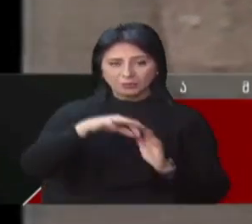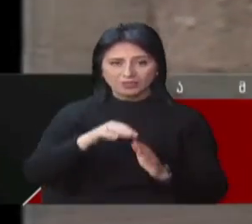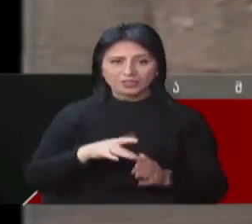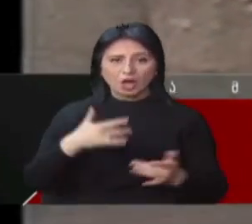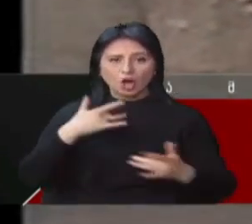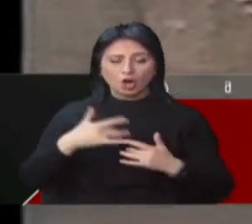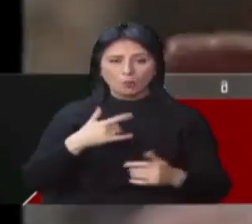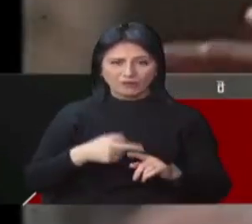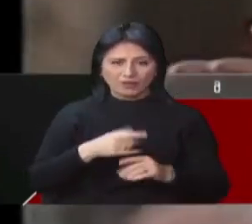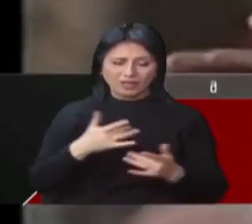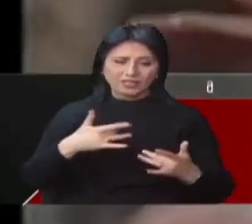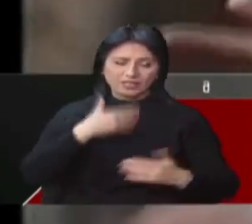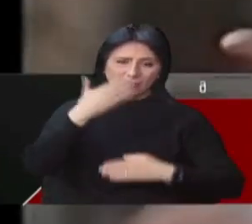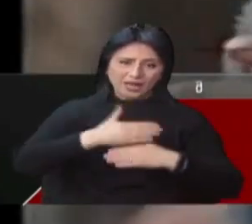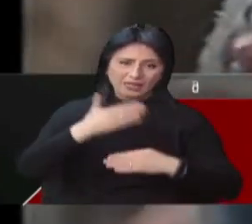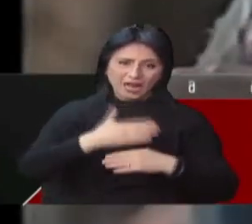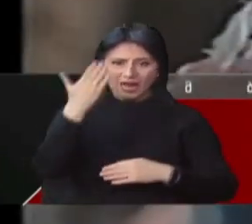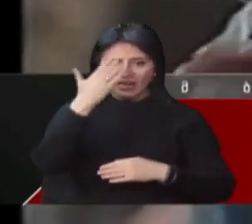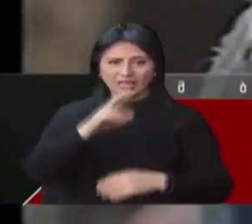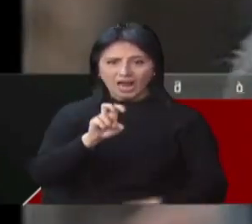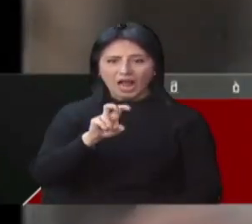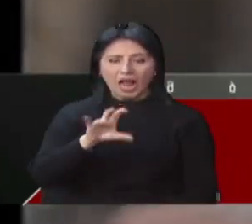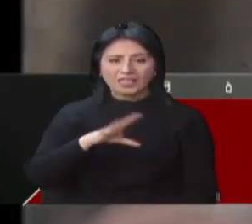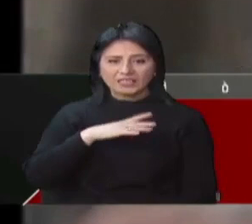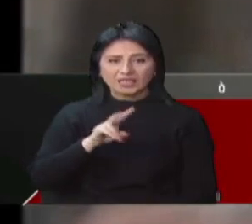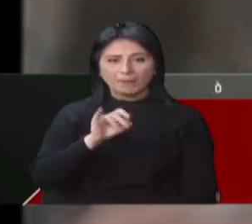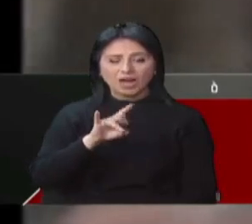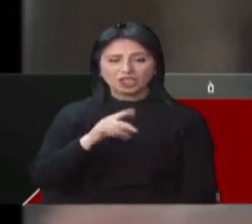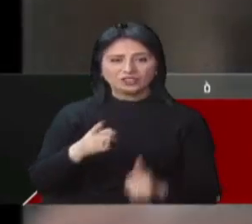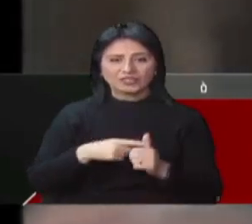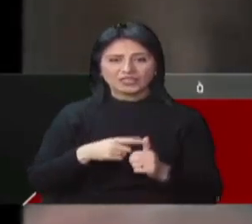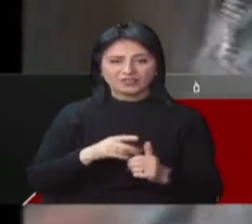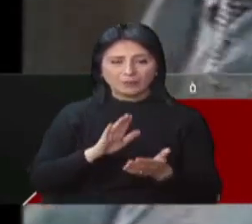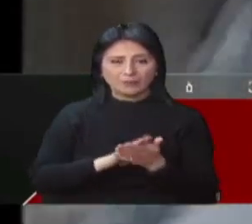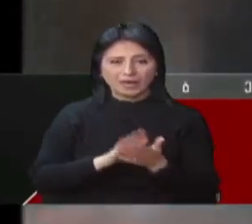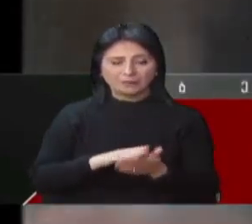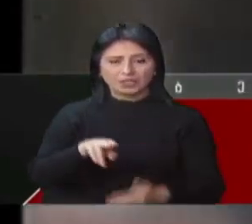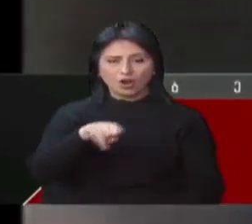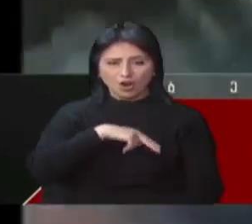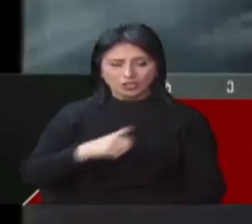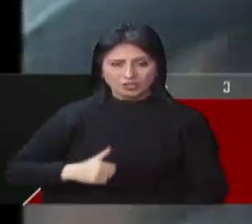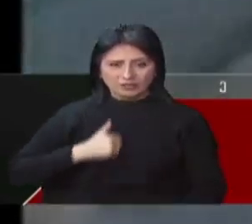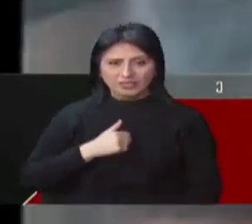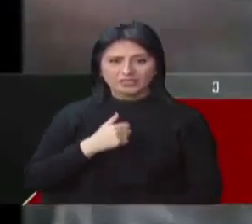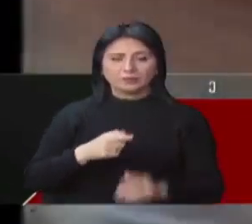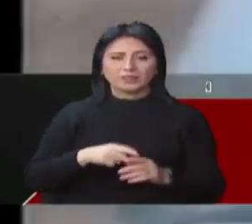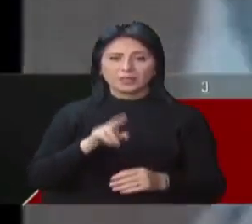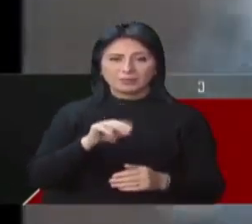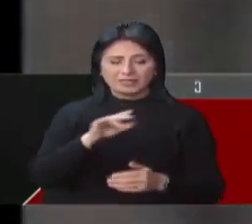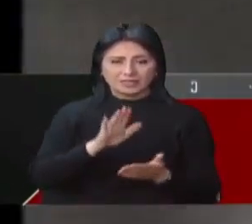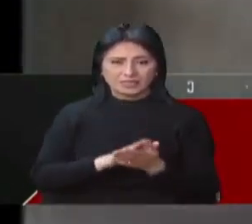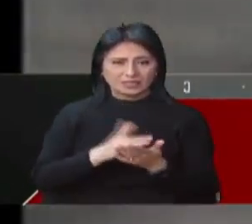მთავარი როლები ათობით სპექტაკლსა და ფილმში. ჯემალ ყაღანიძე იყო კოტე მარჯანიშვილის სახელობის პრემიის, ღირსების ორდენის, იპოლიტე ხვიჩას სახელობის პრიზის